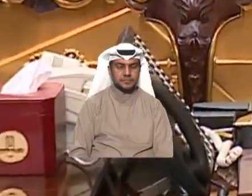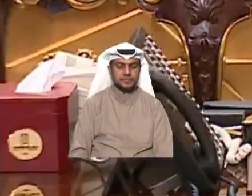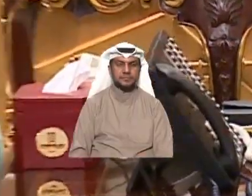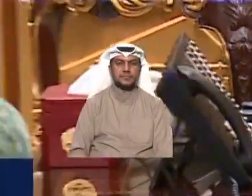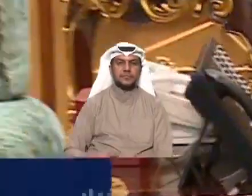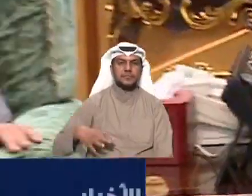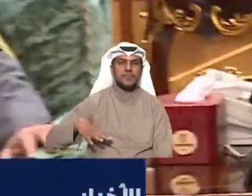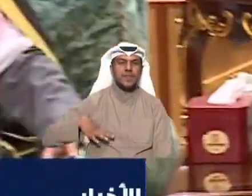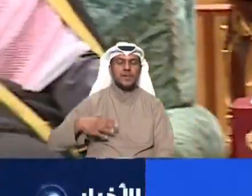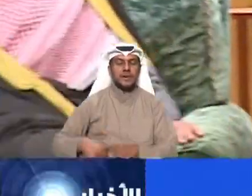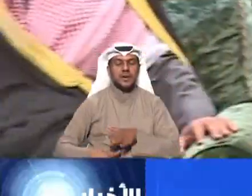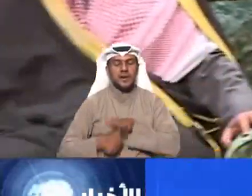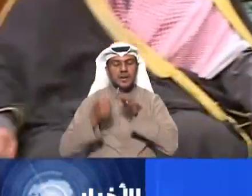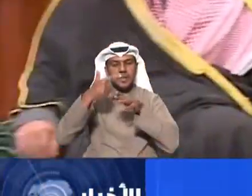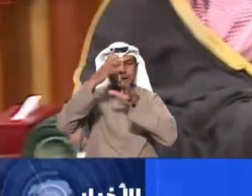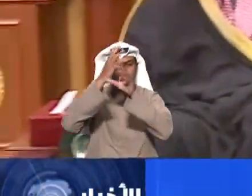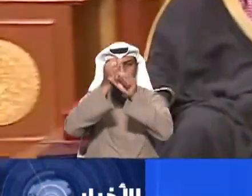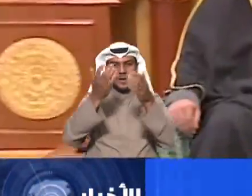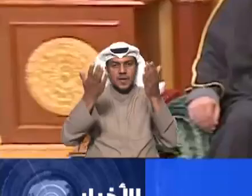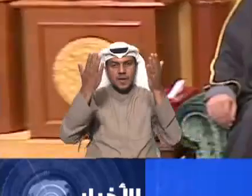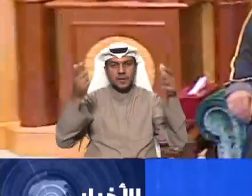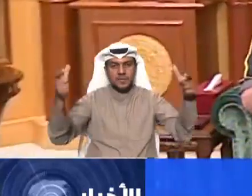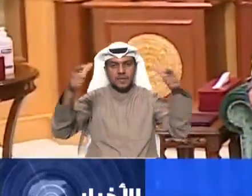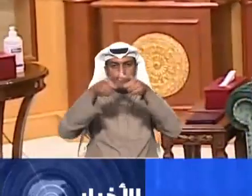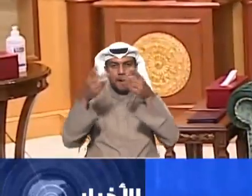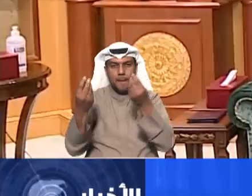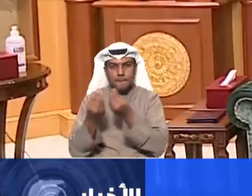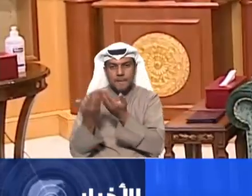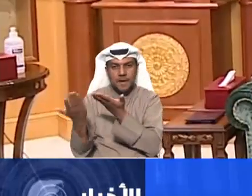كما استقبل سمو ولي العهد حفظه الله بقصر